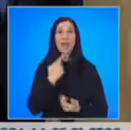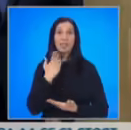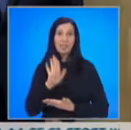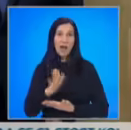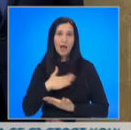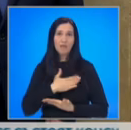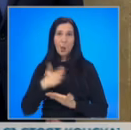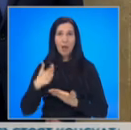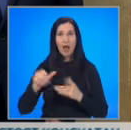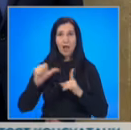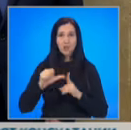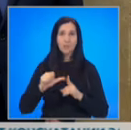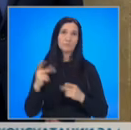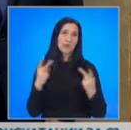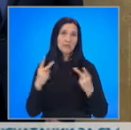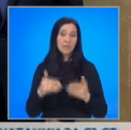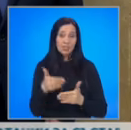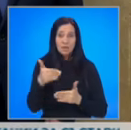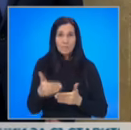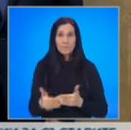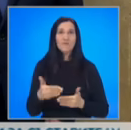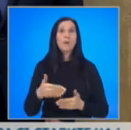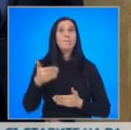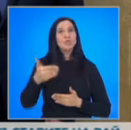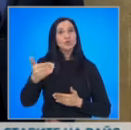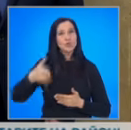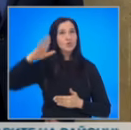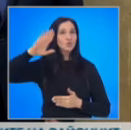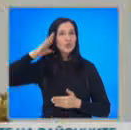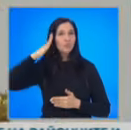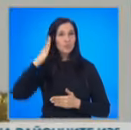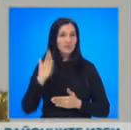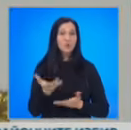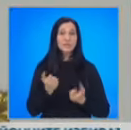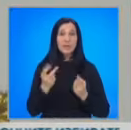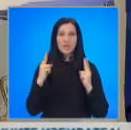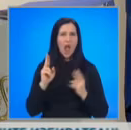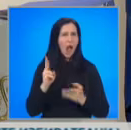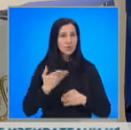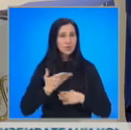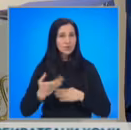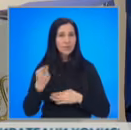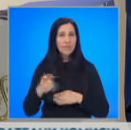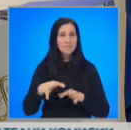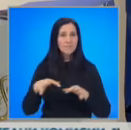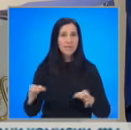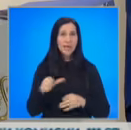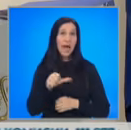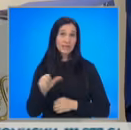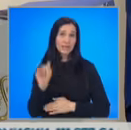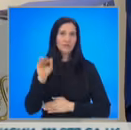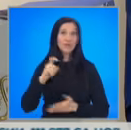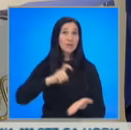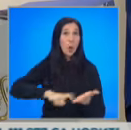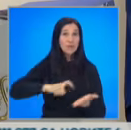юни. Разбира се, тепърва предстои служебното правителство да вземе своето решение как ще продължи тези мерки. Акцент ще бъдат и уязвимите